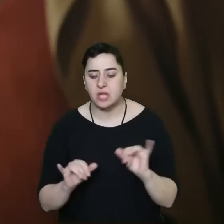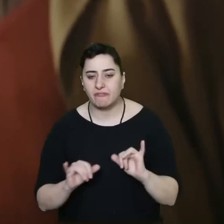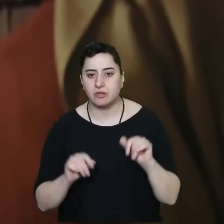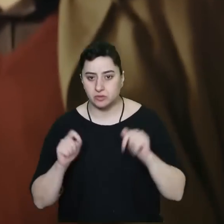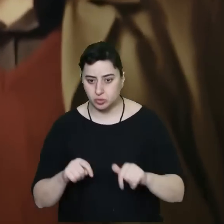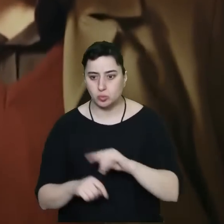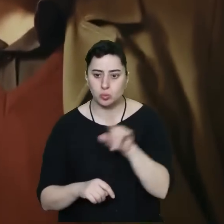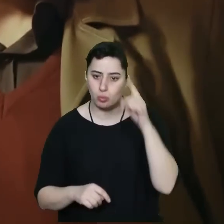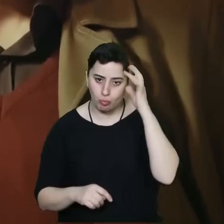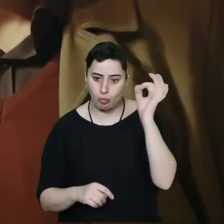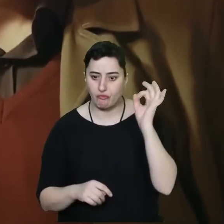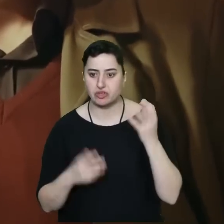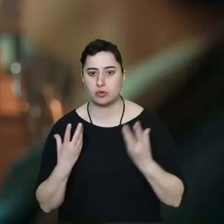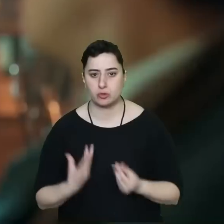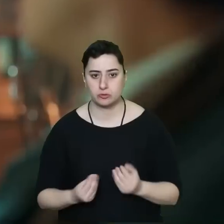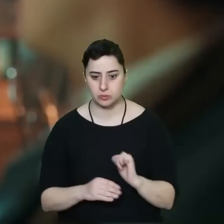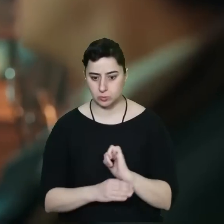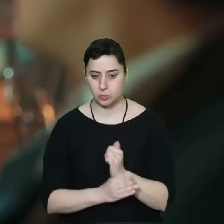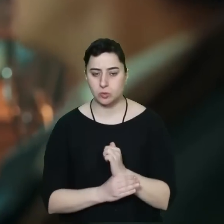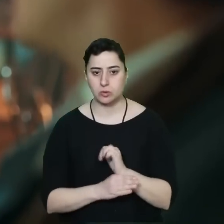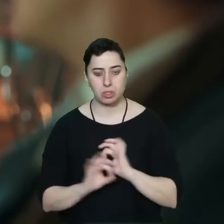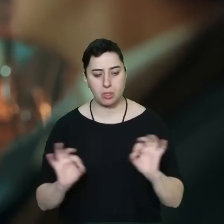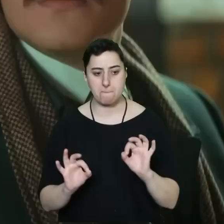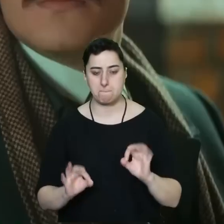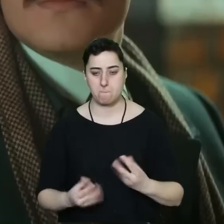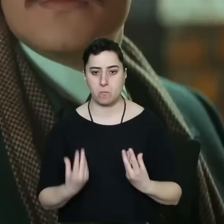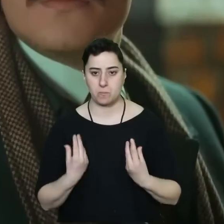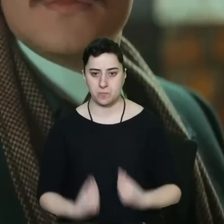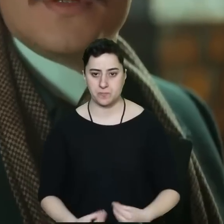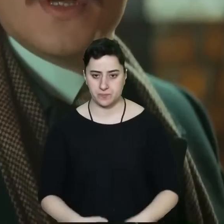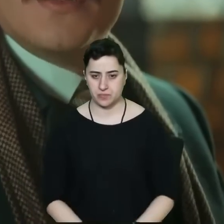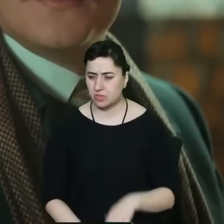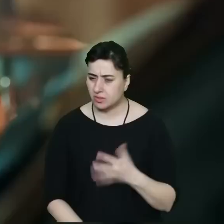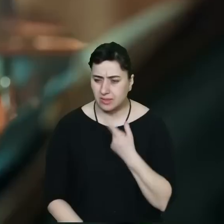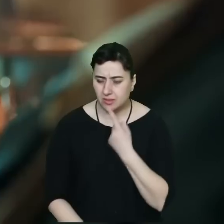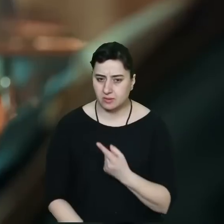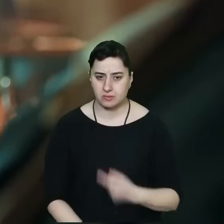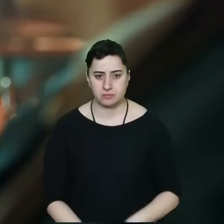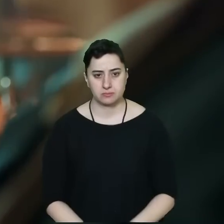Ama şimdikiler profesyonel. Tam profesyonel hem de. Nasıl yani?